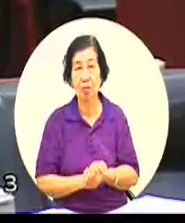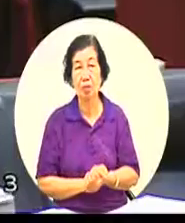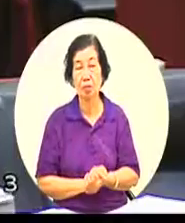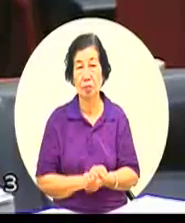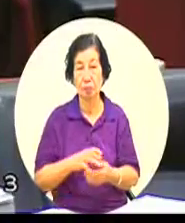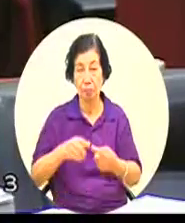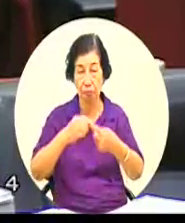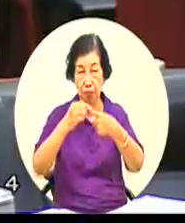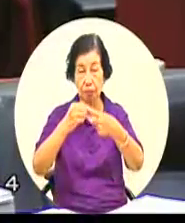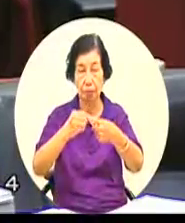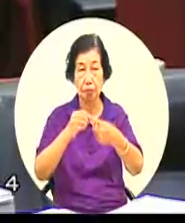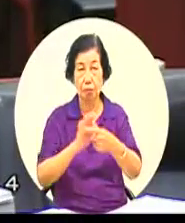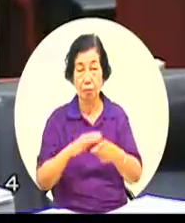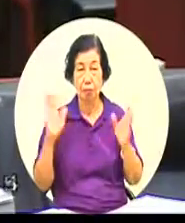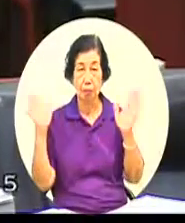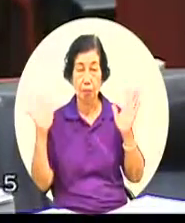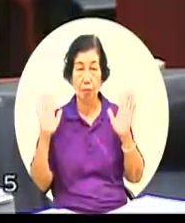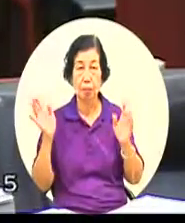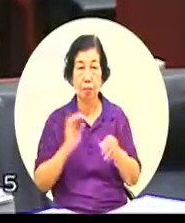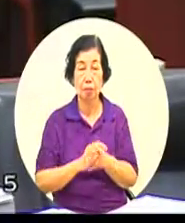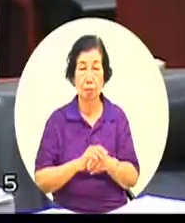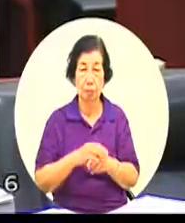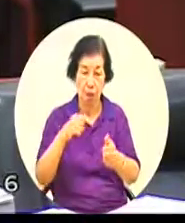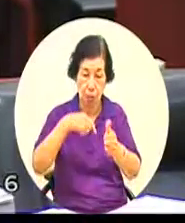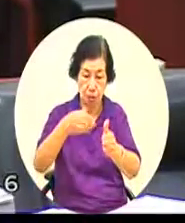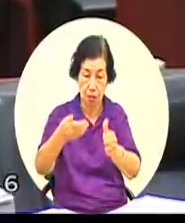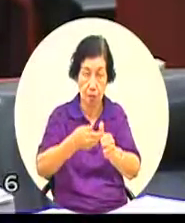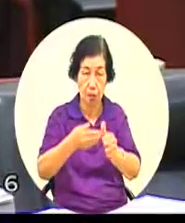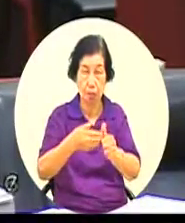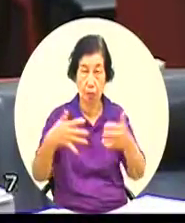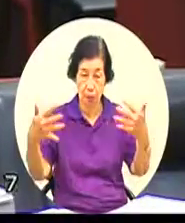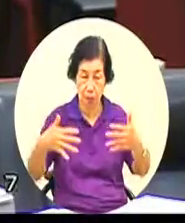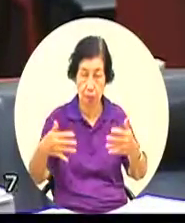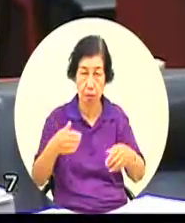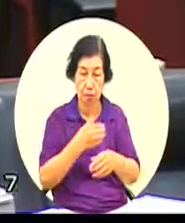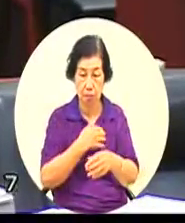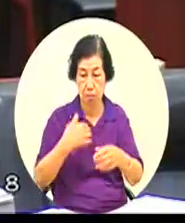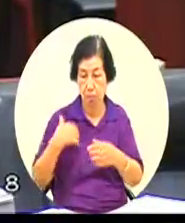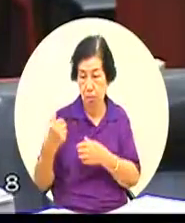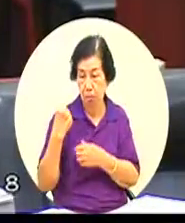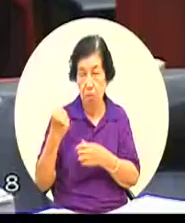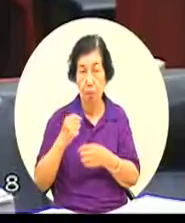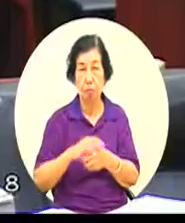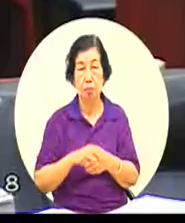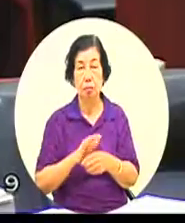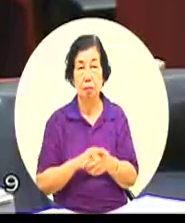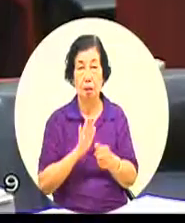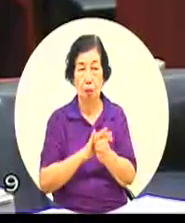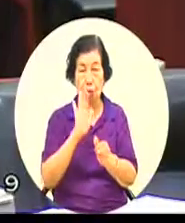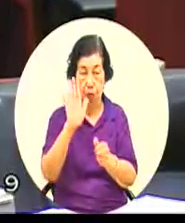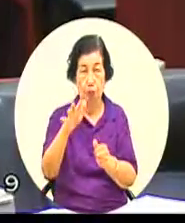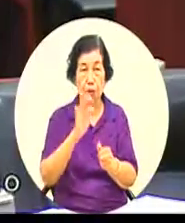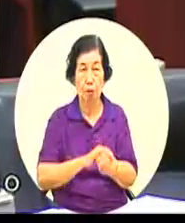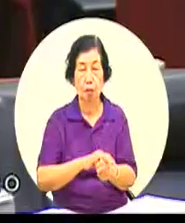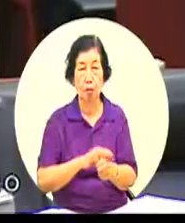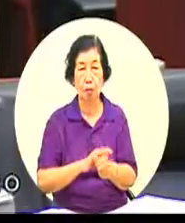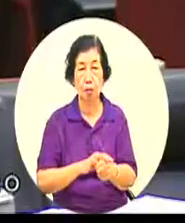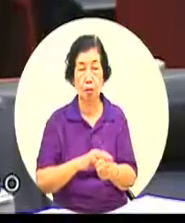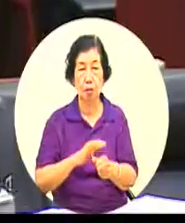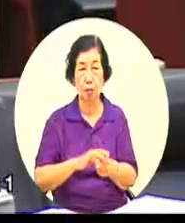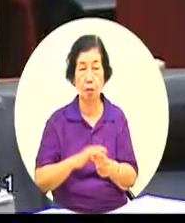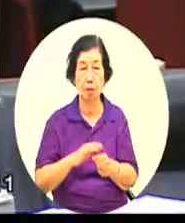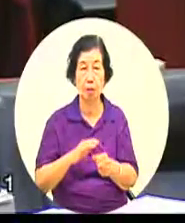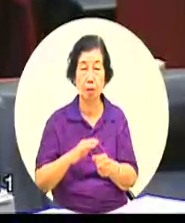第一，囡仔他的受教问题，伊的能力问题，这是连刚应用到伊未来前途的问